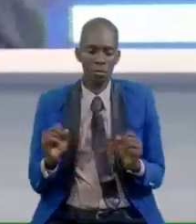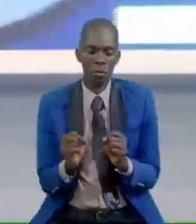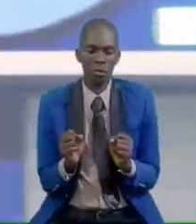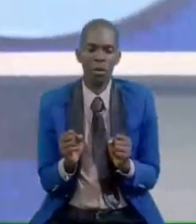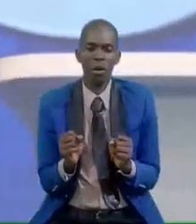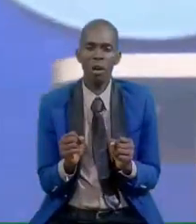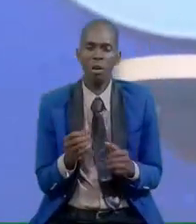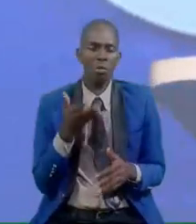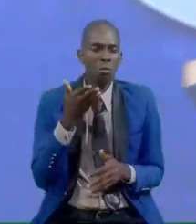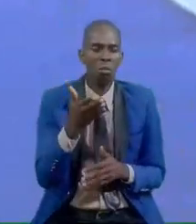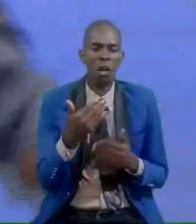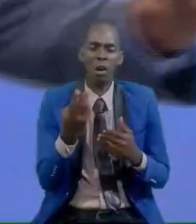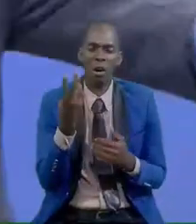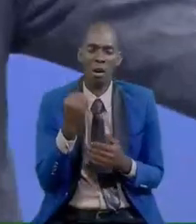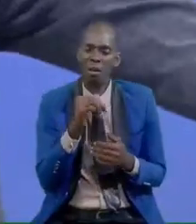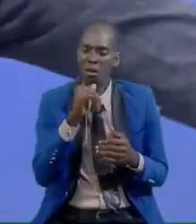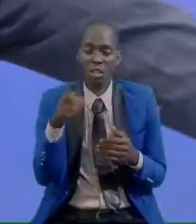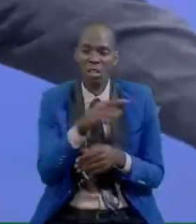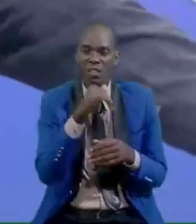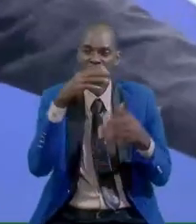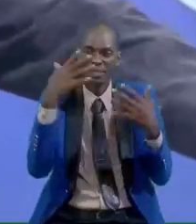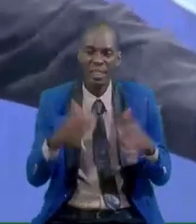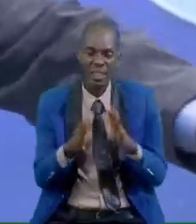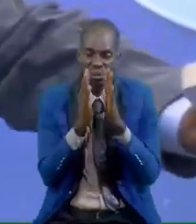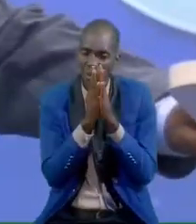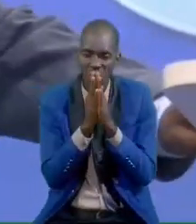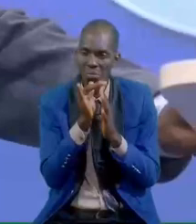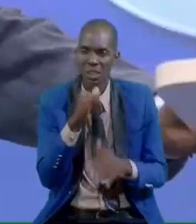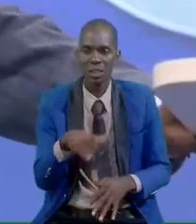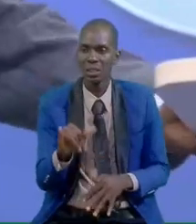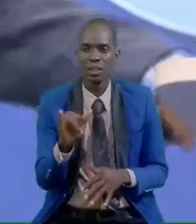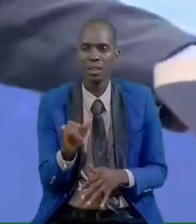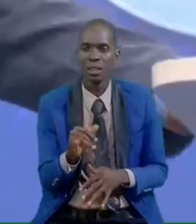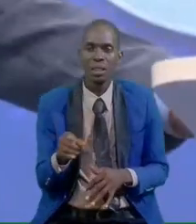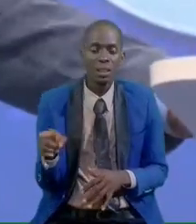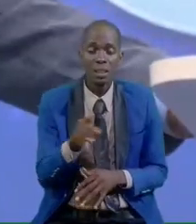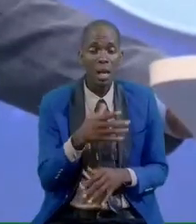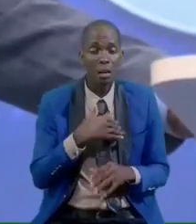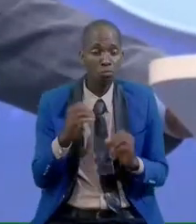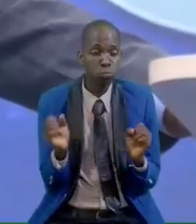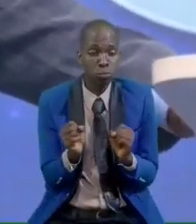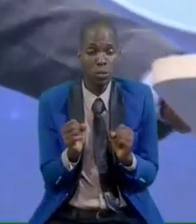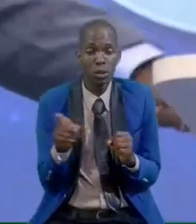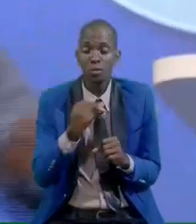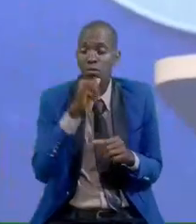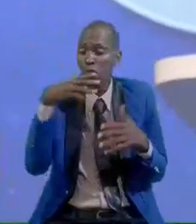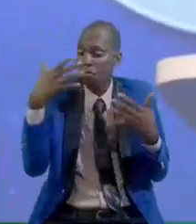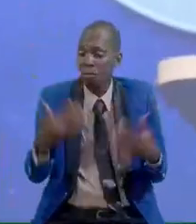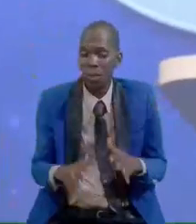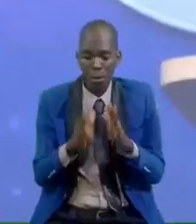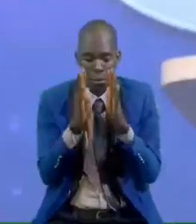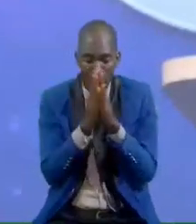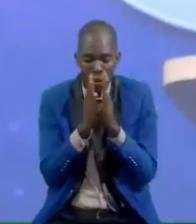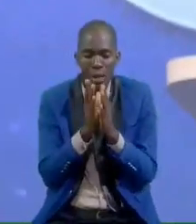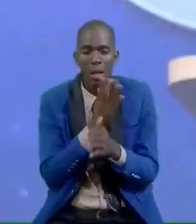à coup, ils n'avaient pas encore fini la prière. Tout à coup, j'ai dit, ils n'avaient pas encore fini la prière.